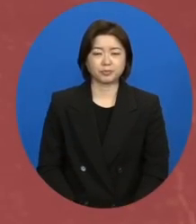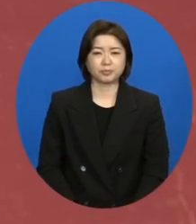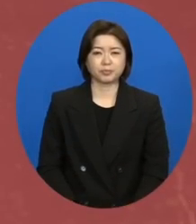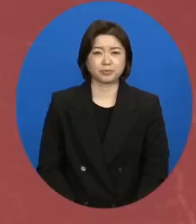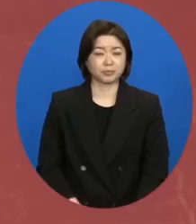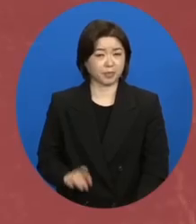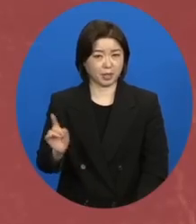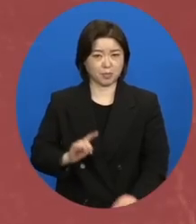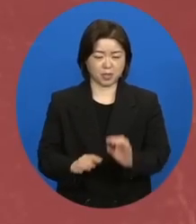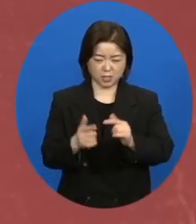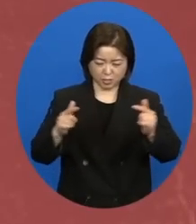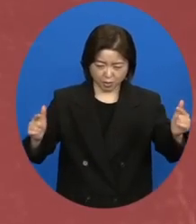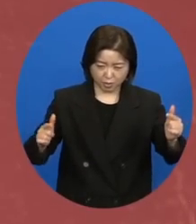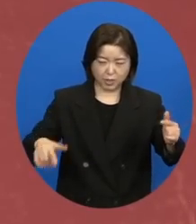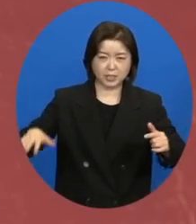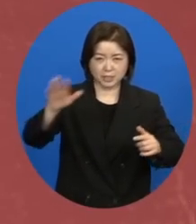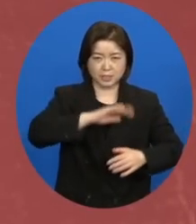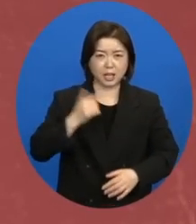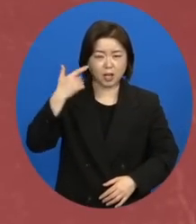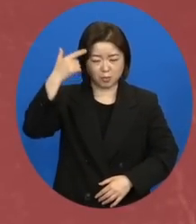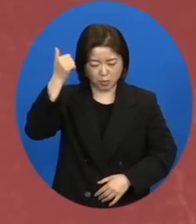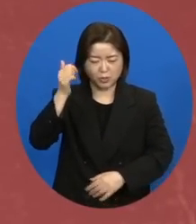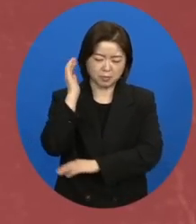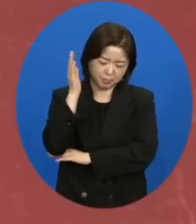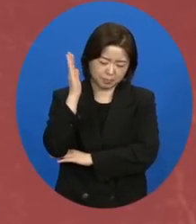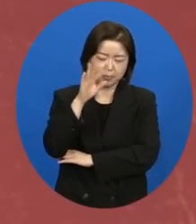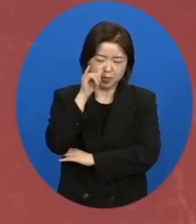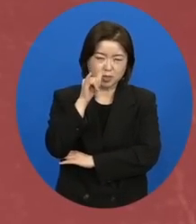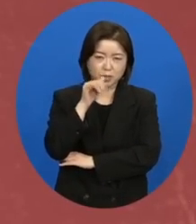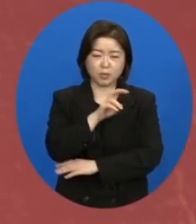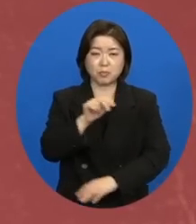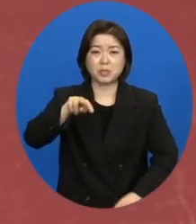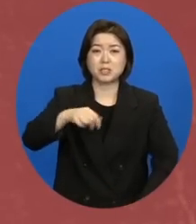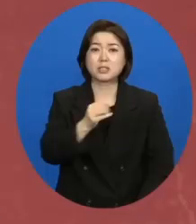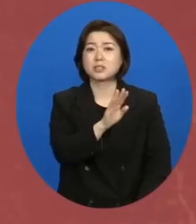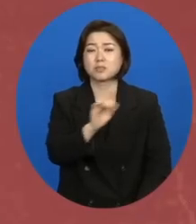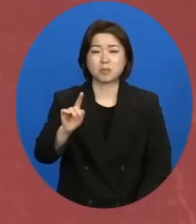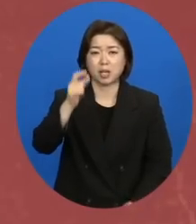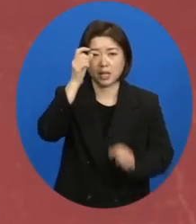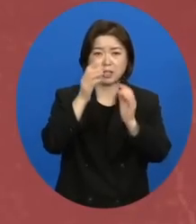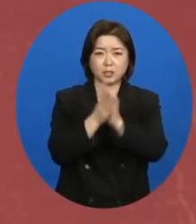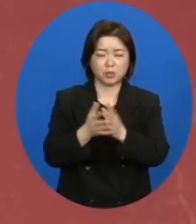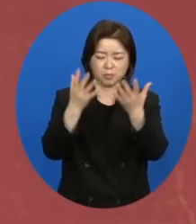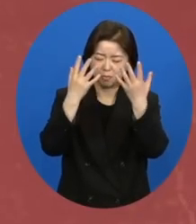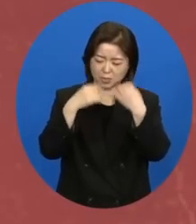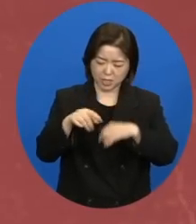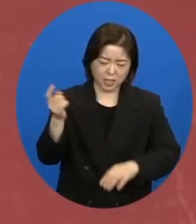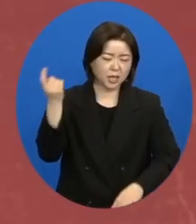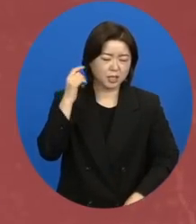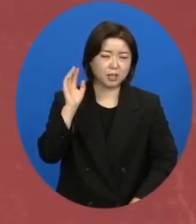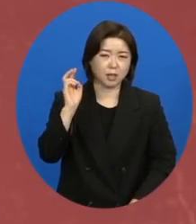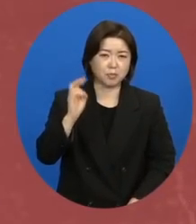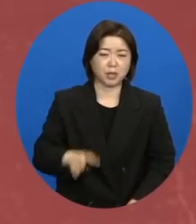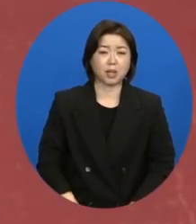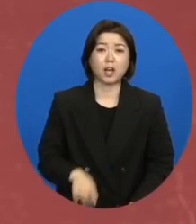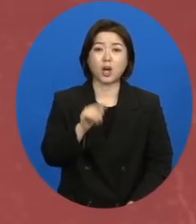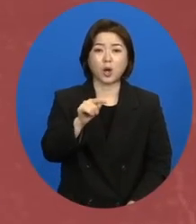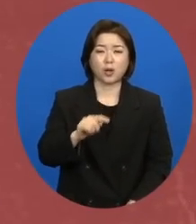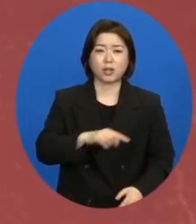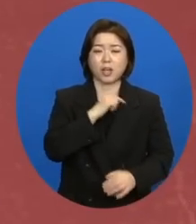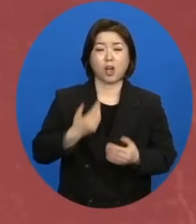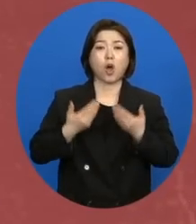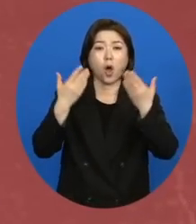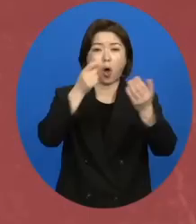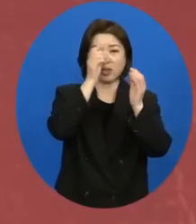뭐 여러 가지 다 여러분들이 목사님들이 하는 설교니까 미스바의 기도는 수없이 들었을 거예요. 거기 하나님 헌신기도